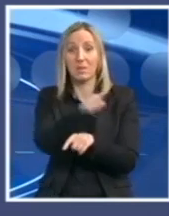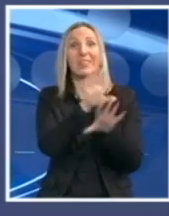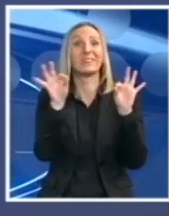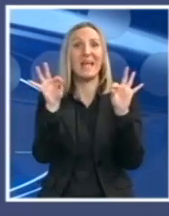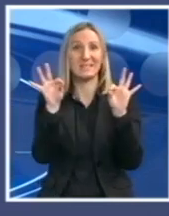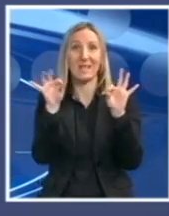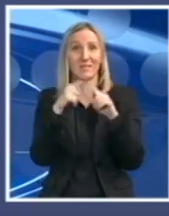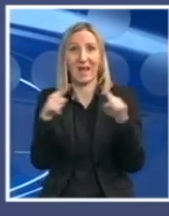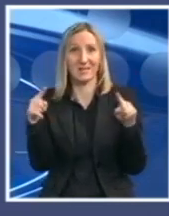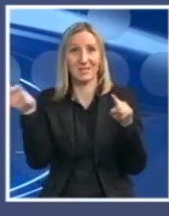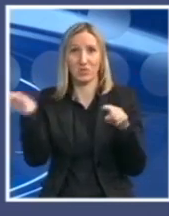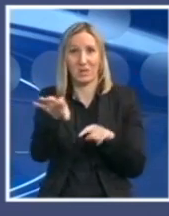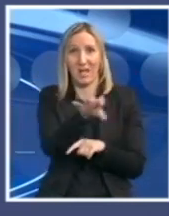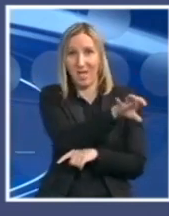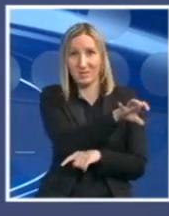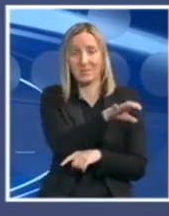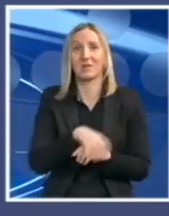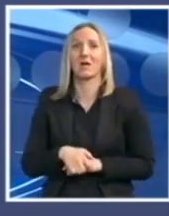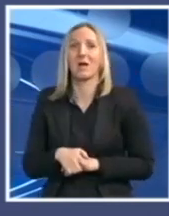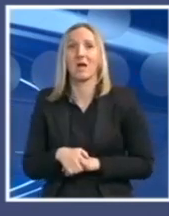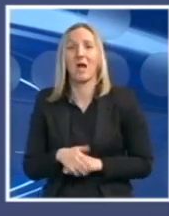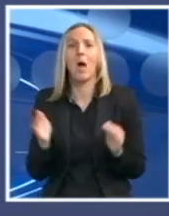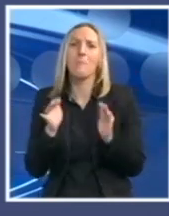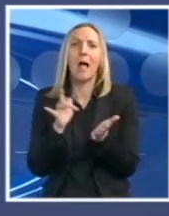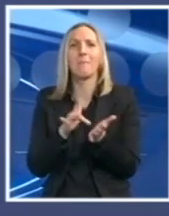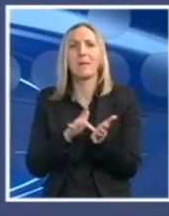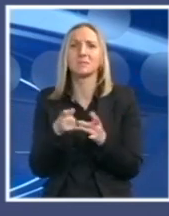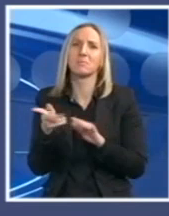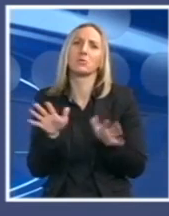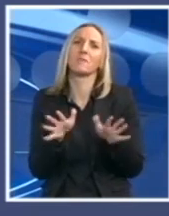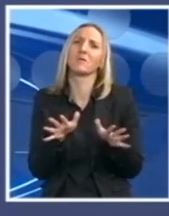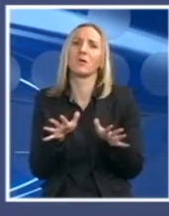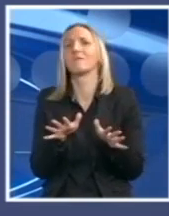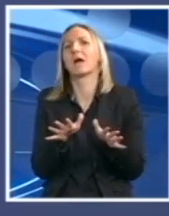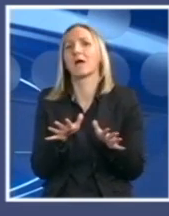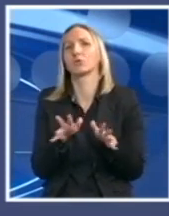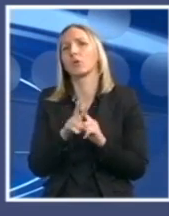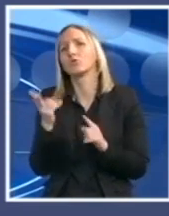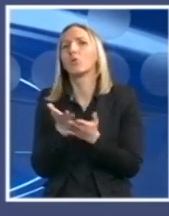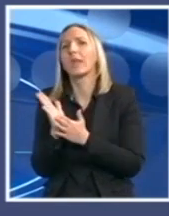a u manjim mestima to je verovatno na neki